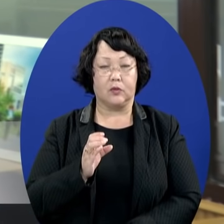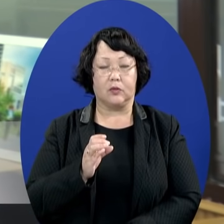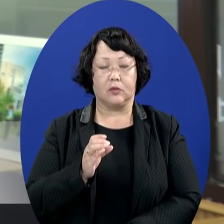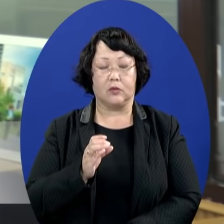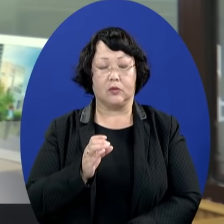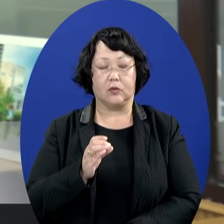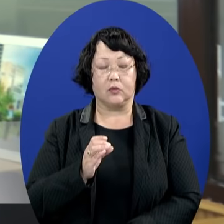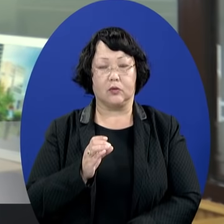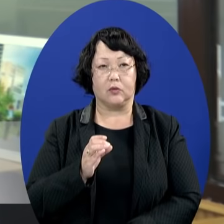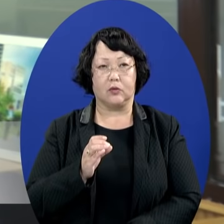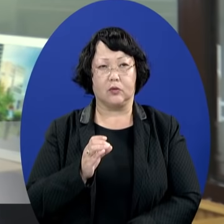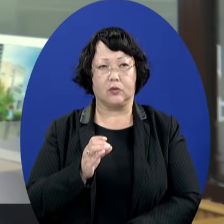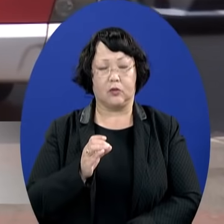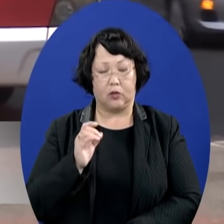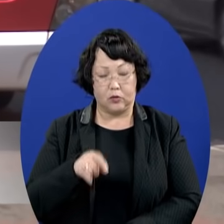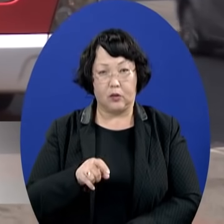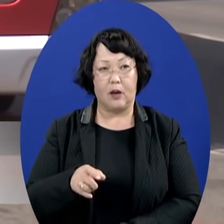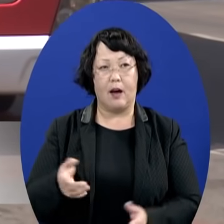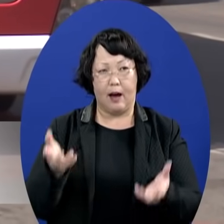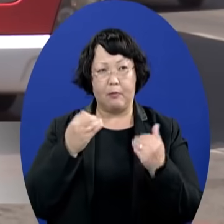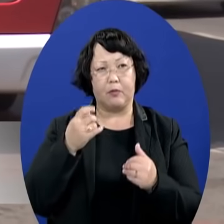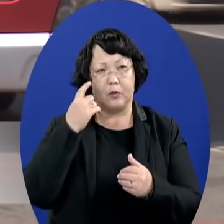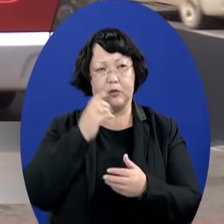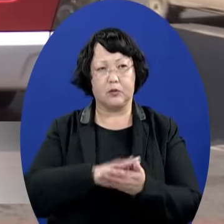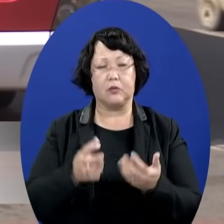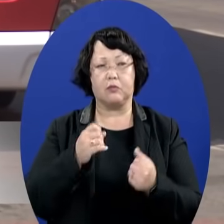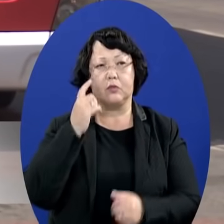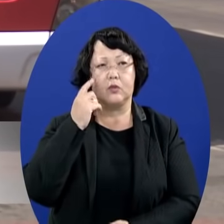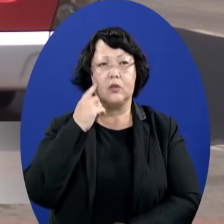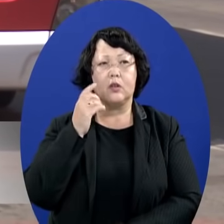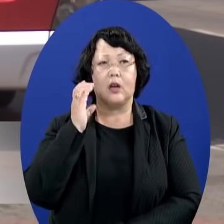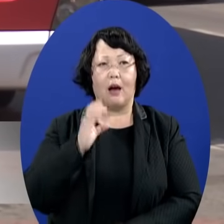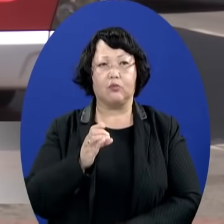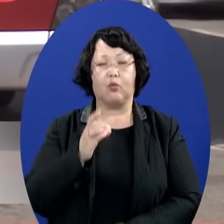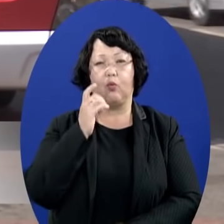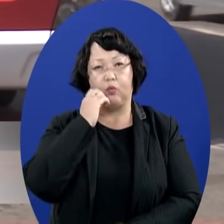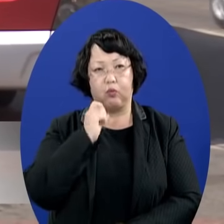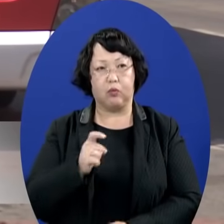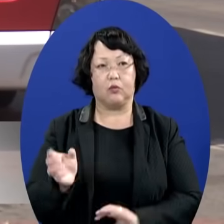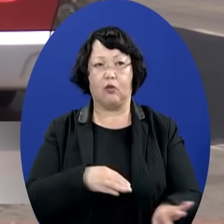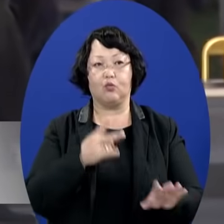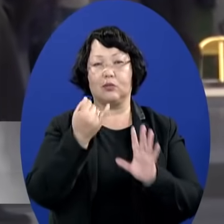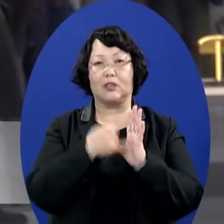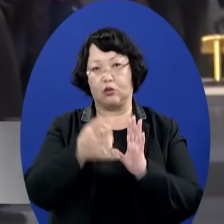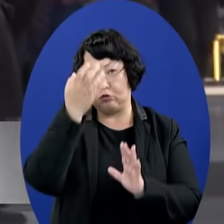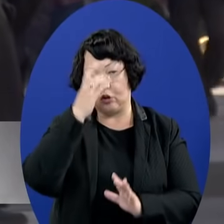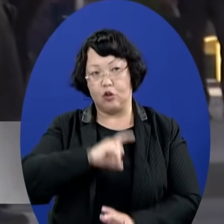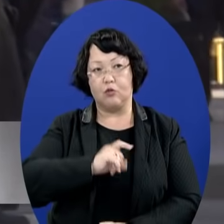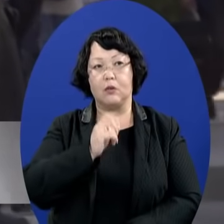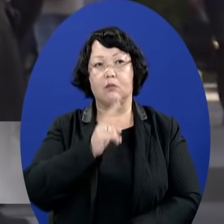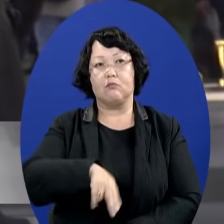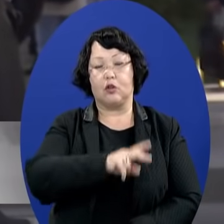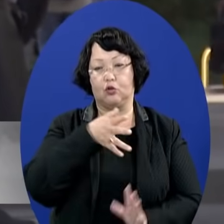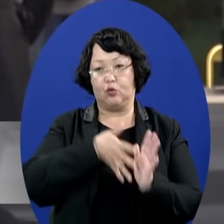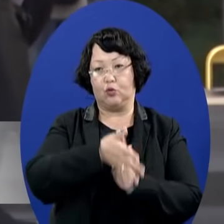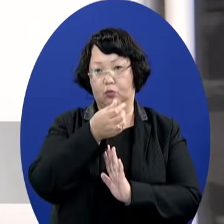онд багтааж хийнэ гэсэн төлөвлөгөөтэй байгаа. Ашиглалтаас гарах автобуснуудын 260 төрийн өмчит компанийх тиймээс төсвөөс парк